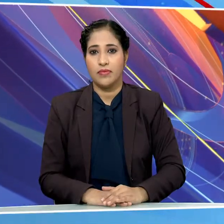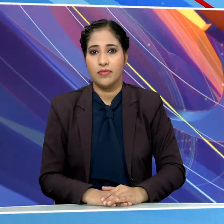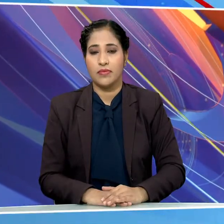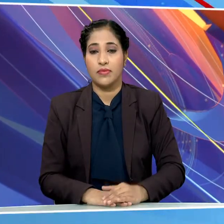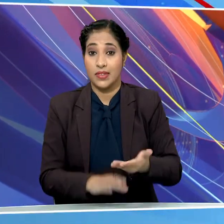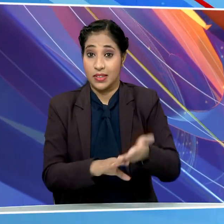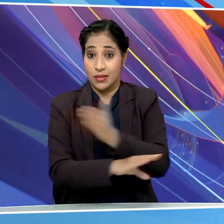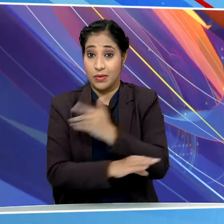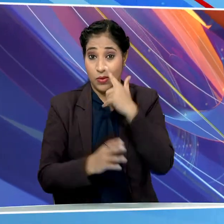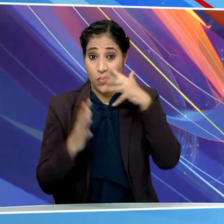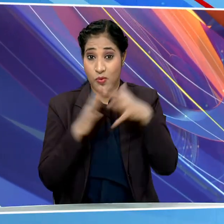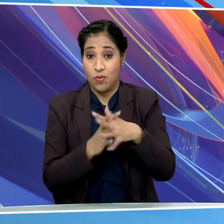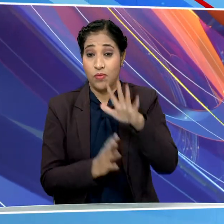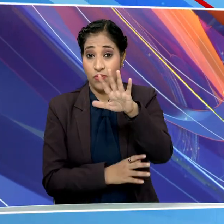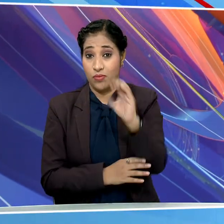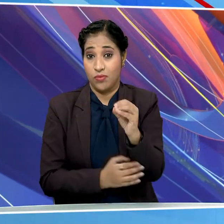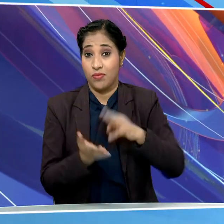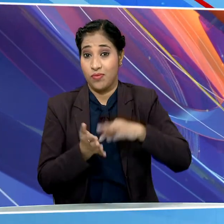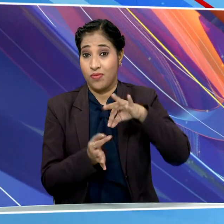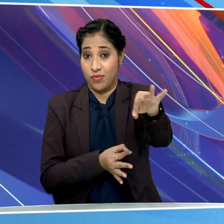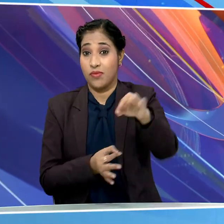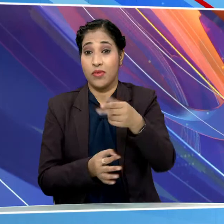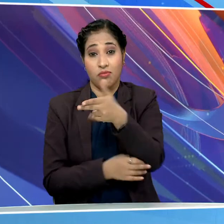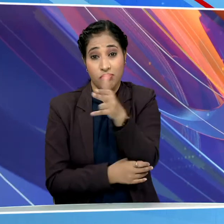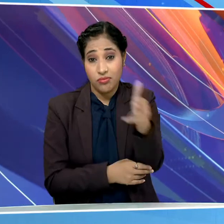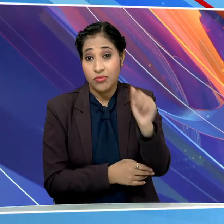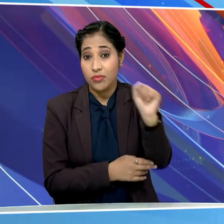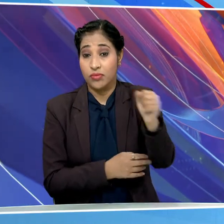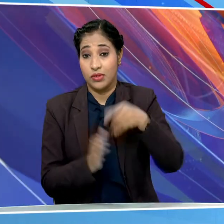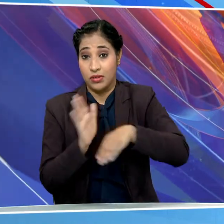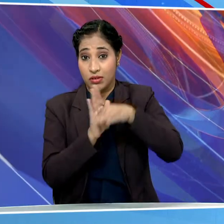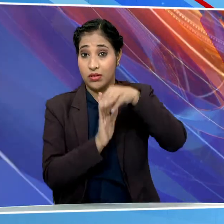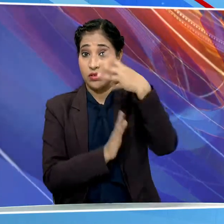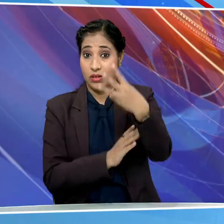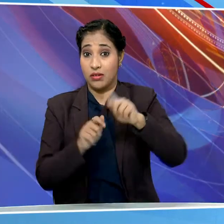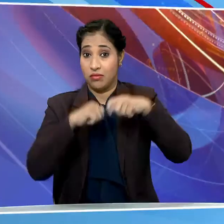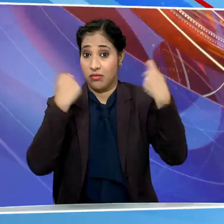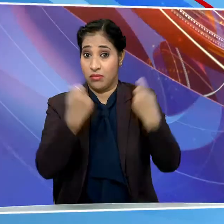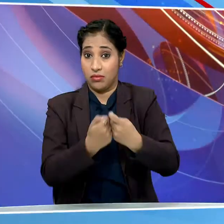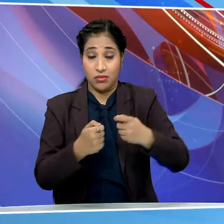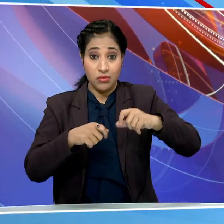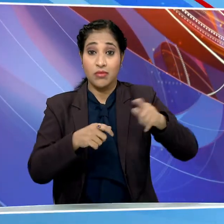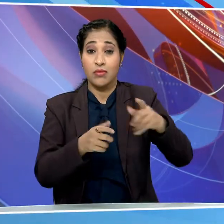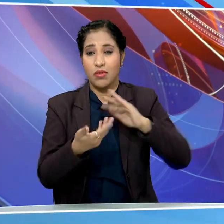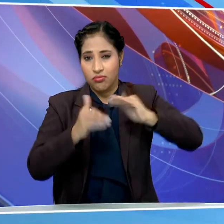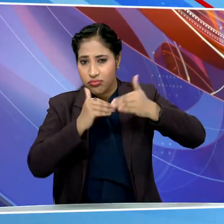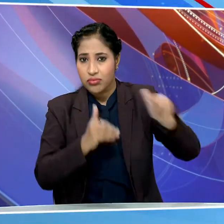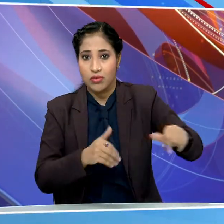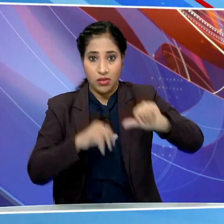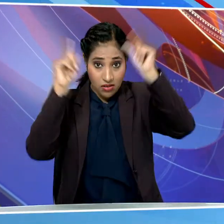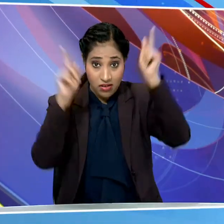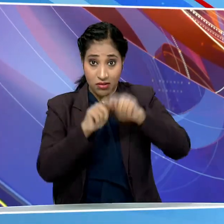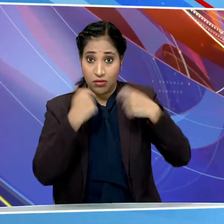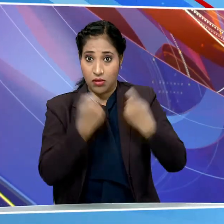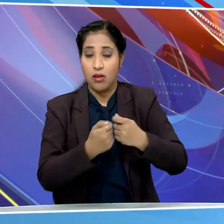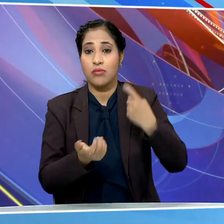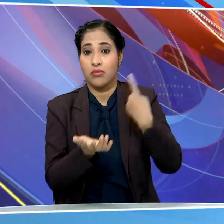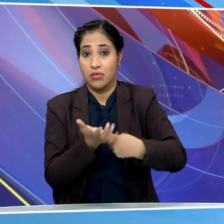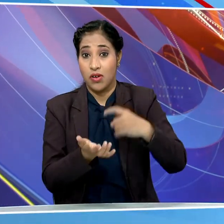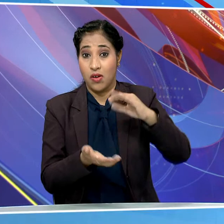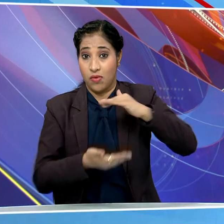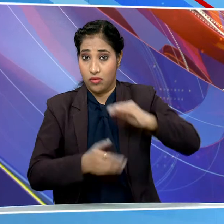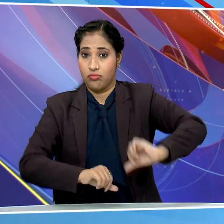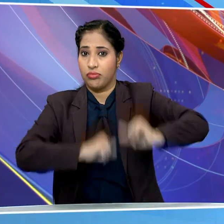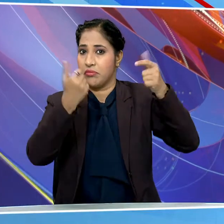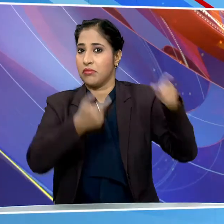और इससे पहले महिलाओं की 50 मीटर राइफल 3 पोजीशन के टीम वर्ग में भारतीय टीम ने रजत पदक जीतने में सफलता पाई.